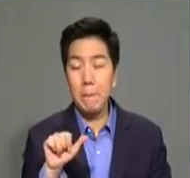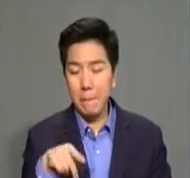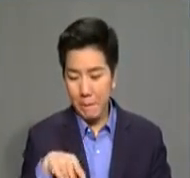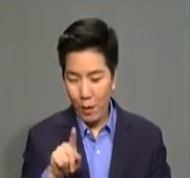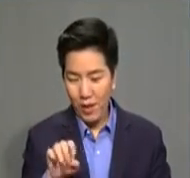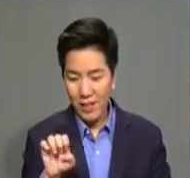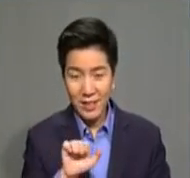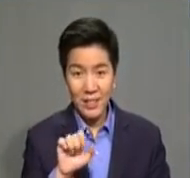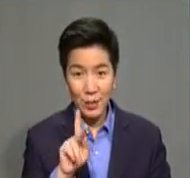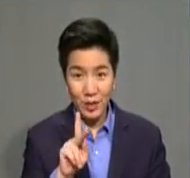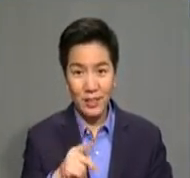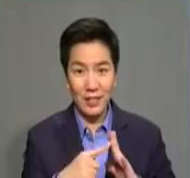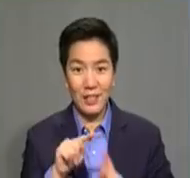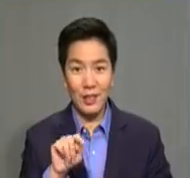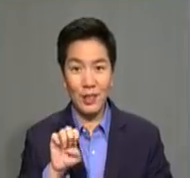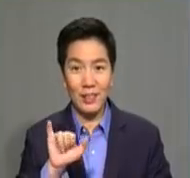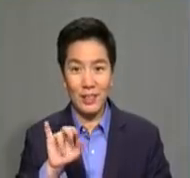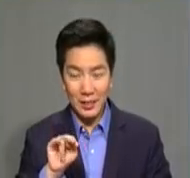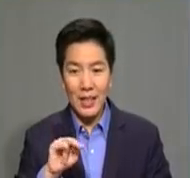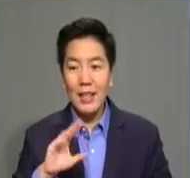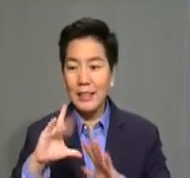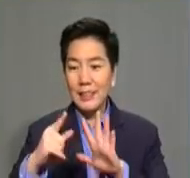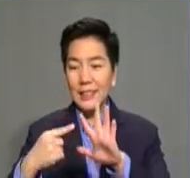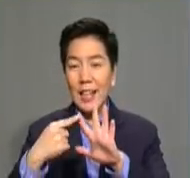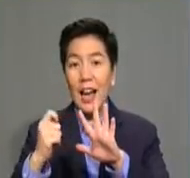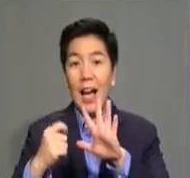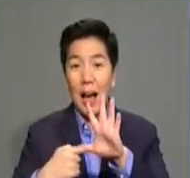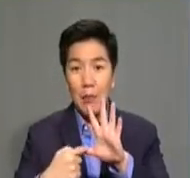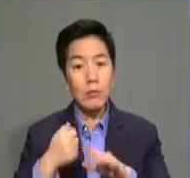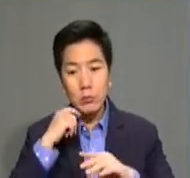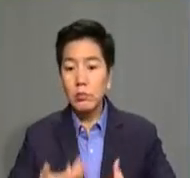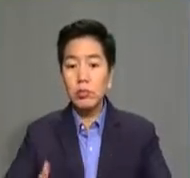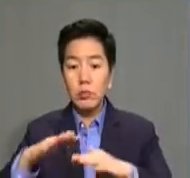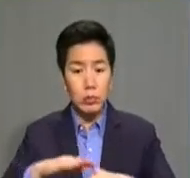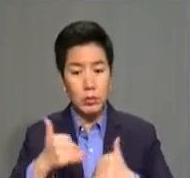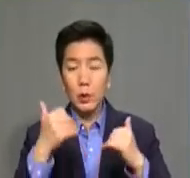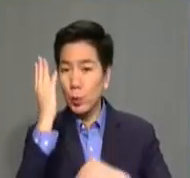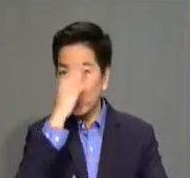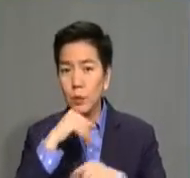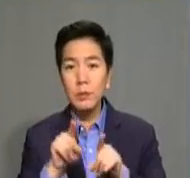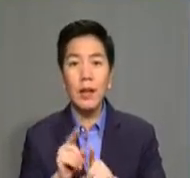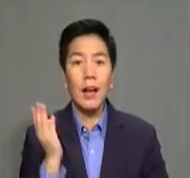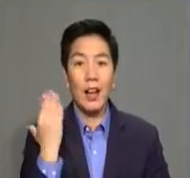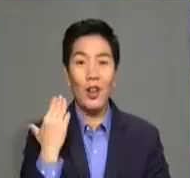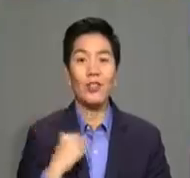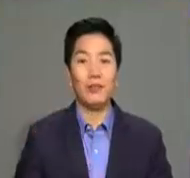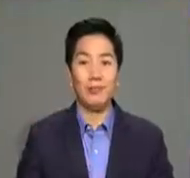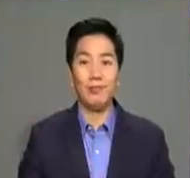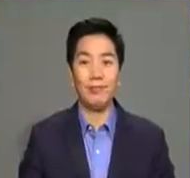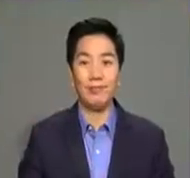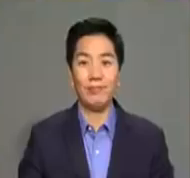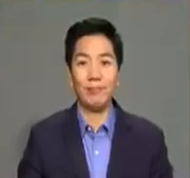ะคะก็ยังเล่นได้ปกติค่ะถึงแม้อาจจะมีน้ำหนุนเข้ามาบ้างเล็กน้อยแต่ว่ายังเล่นได้ปกติแล้วก็ยังสวยงามนะคะ